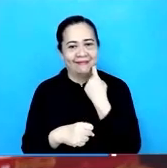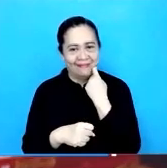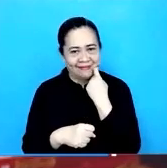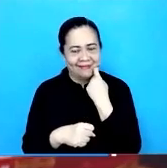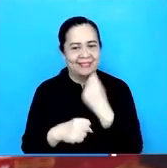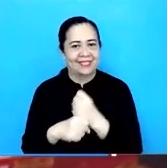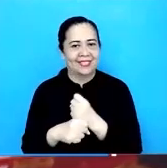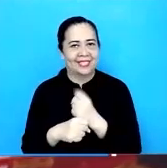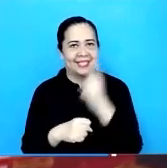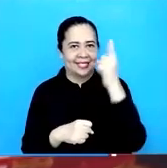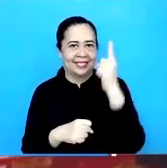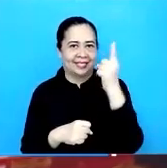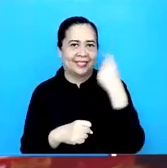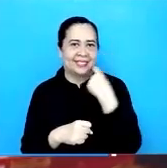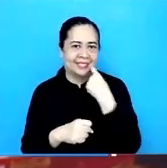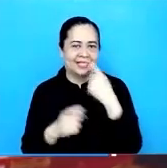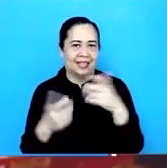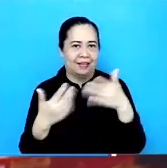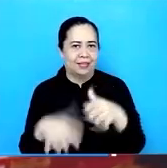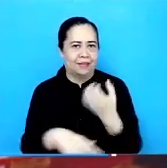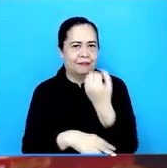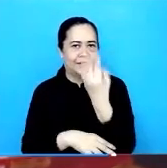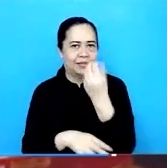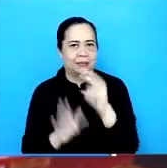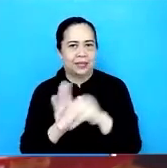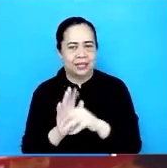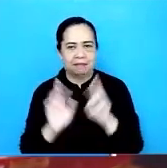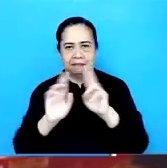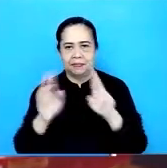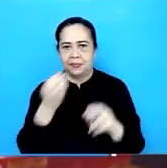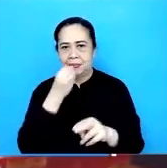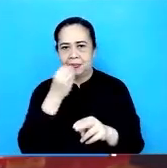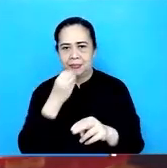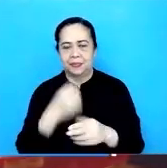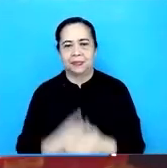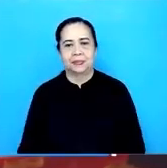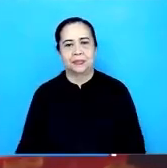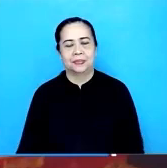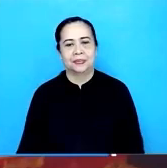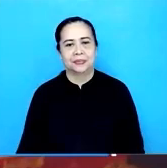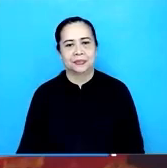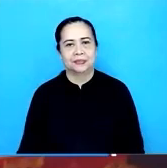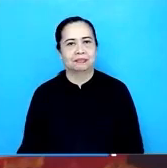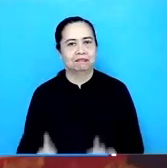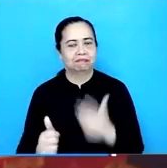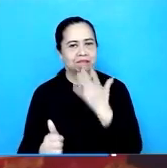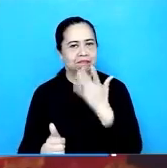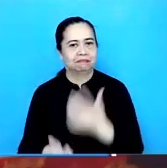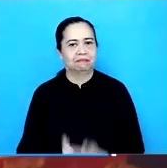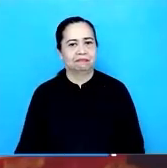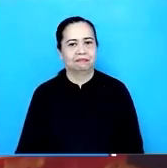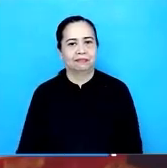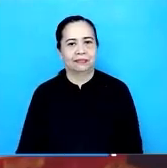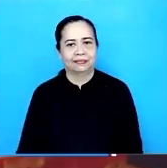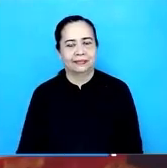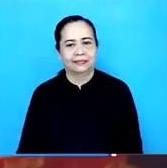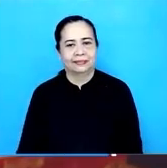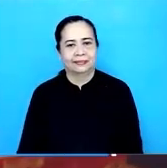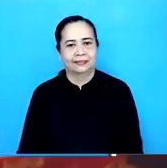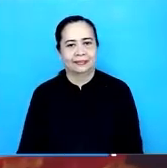taas kanina. So after 15 minutes, ready to eat na siya. Medyo pinalamig lang natin ng kaunti. Pero tikman natin.